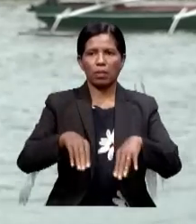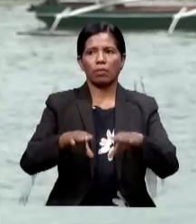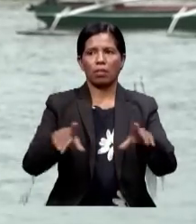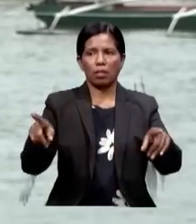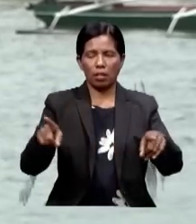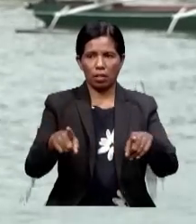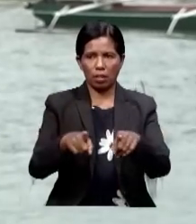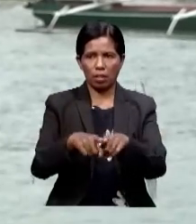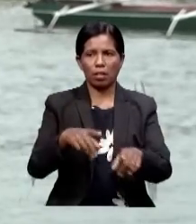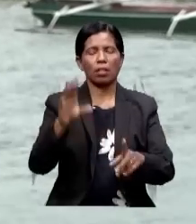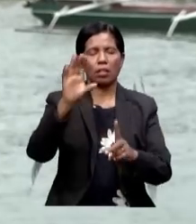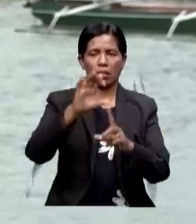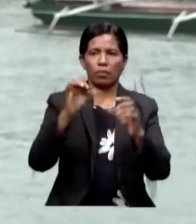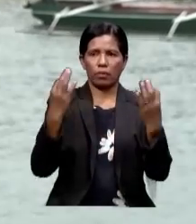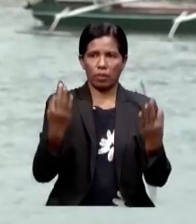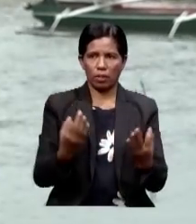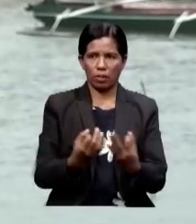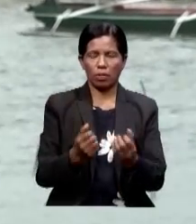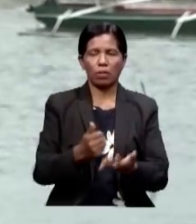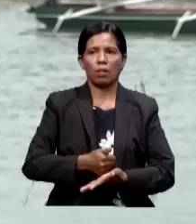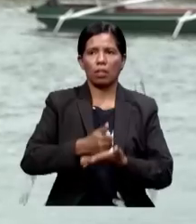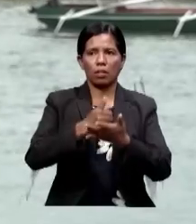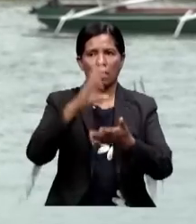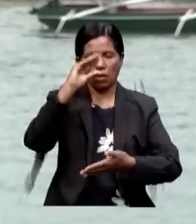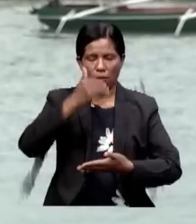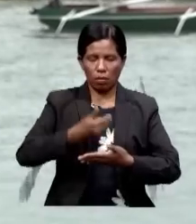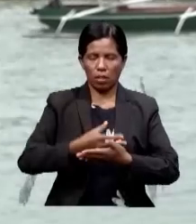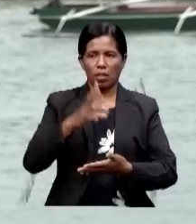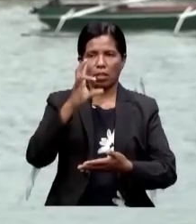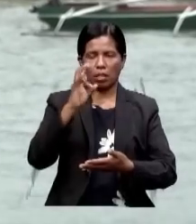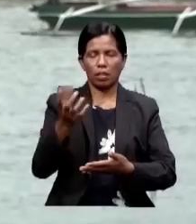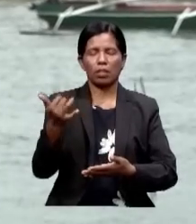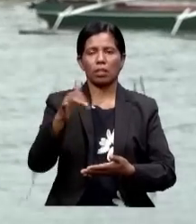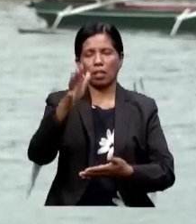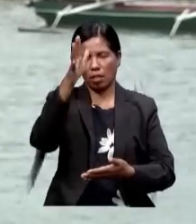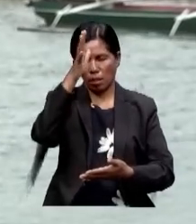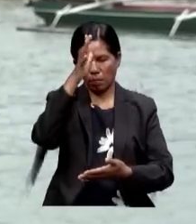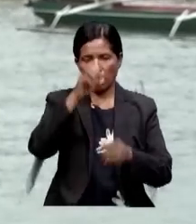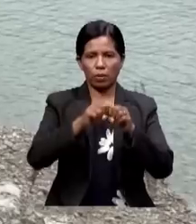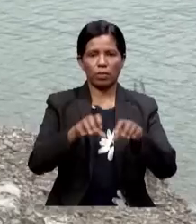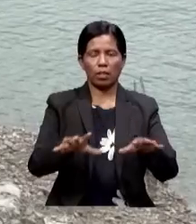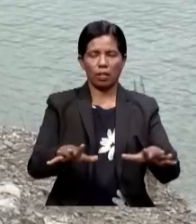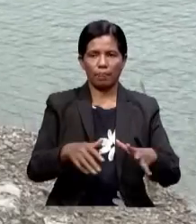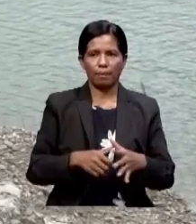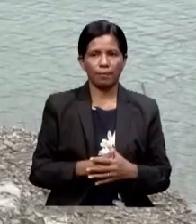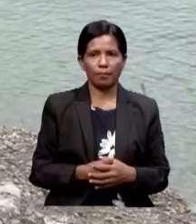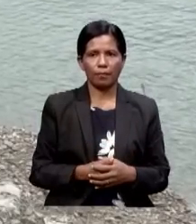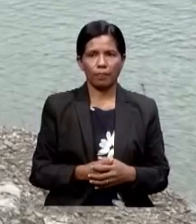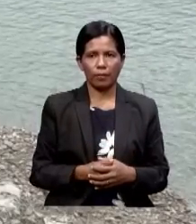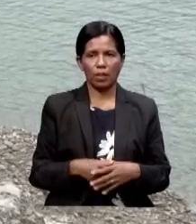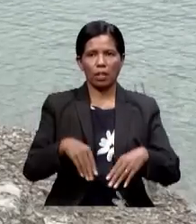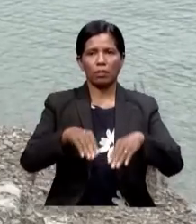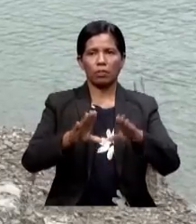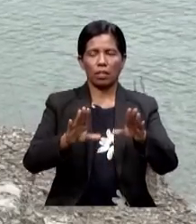saimos hanesan sefe familia Hori tau matam ba uang nai hitu nebe sira ne aman husi kela. Fan